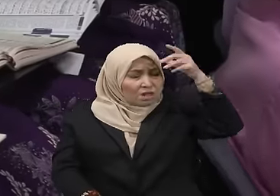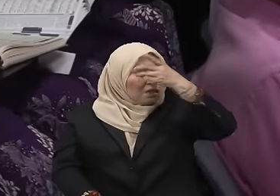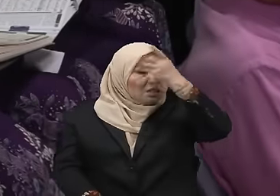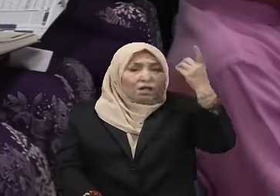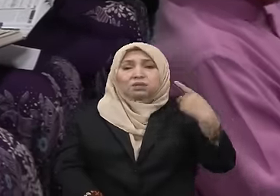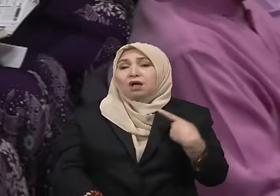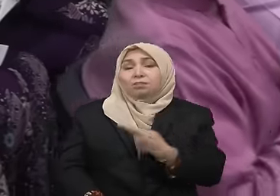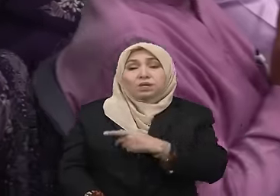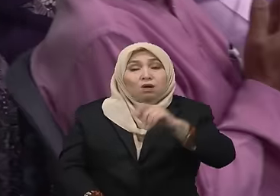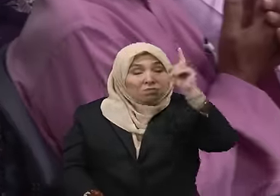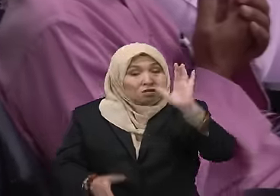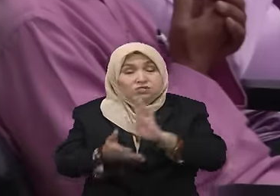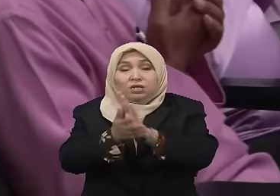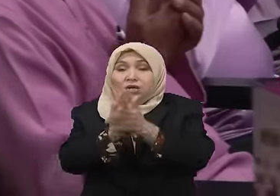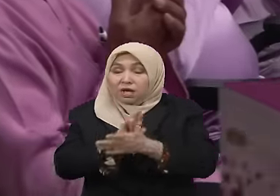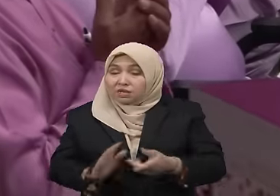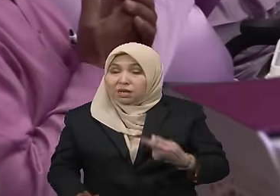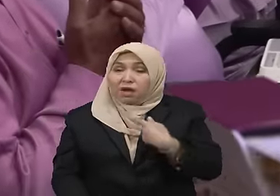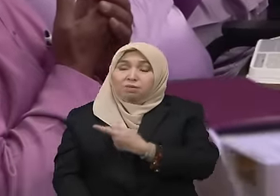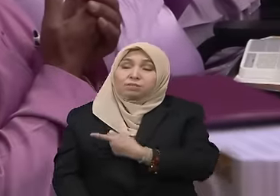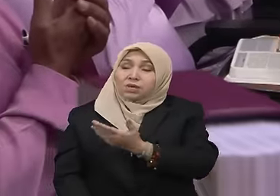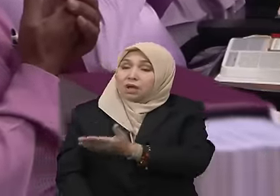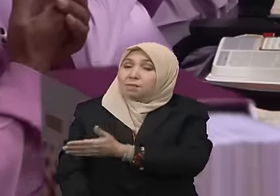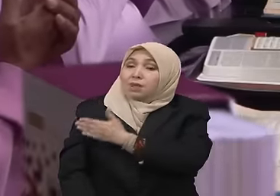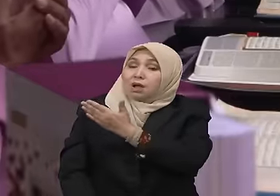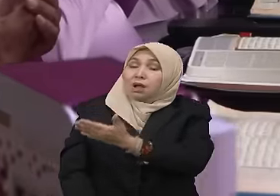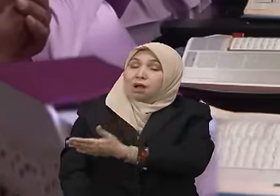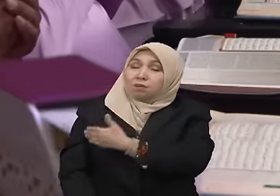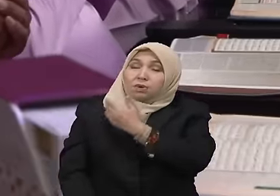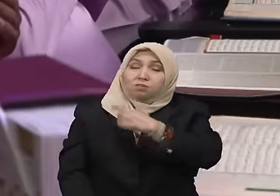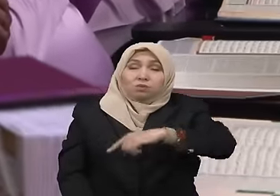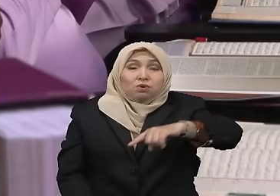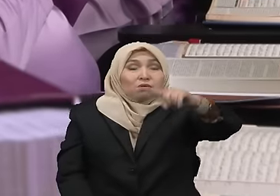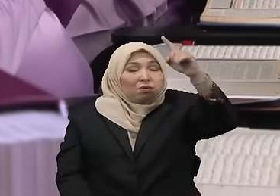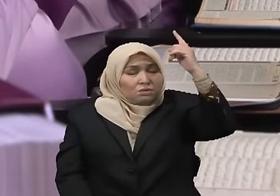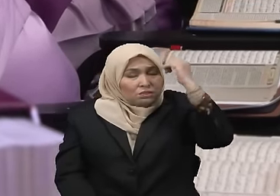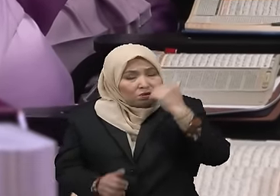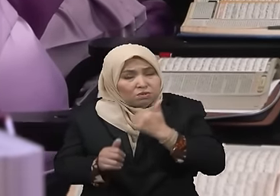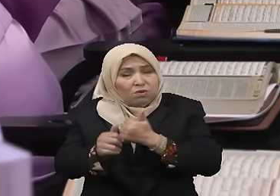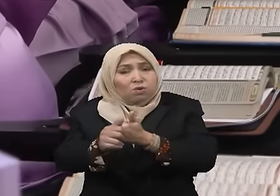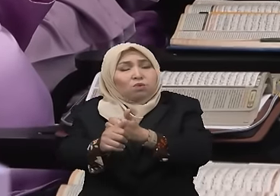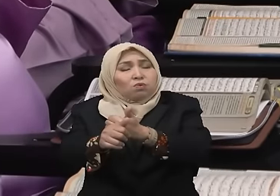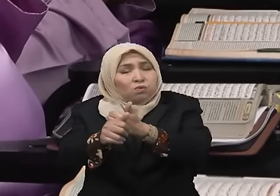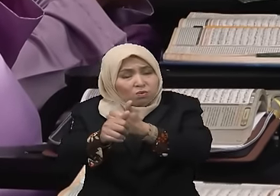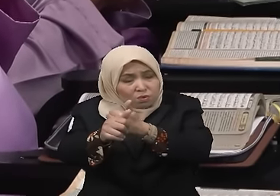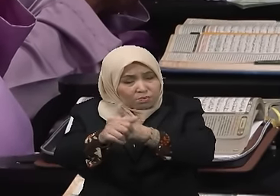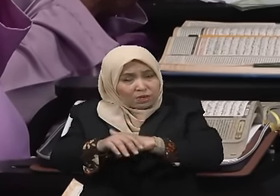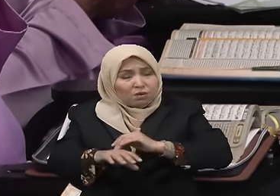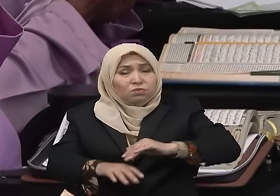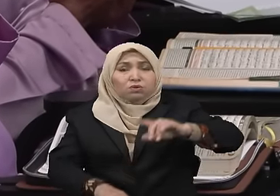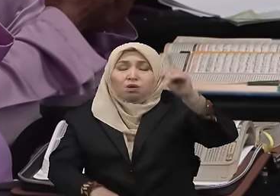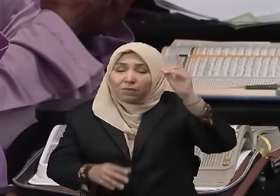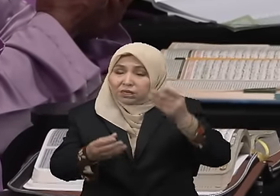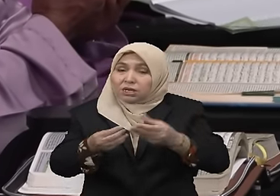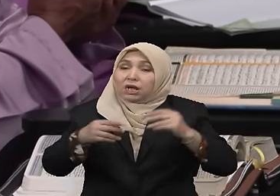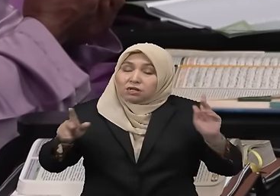Rahimin. Jadikanlah kami ya Allah hamba-hamba-Mu yang senantiasa tunduk dan patuh kepada-Mu ya Allah. Kurniakan